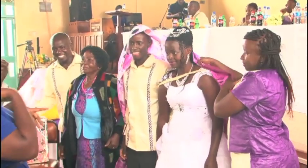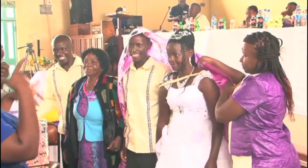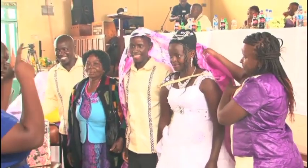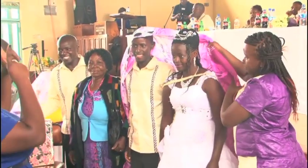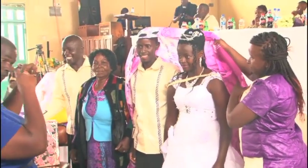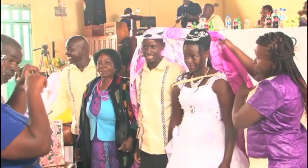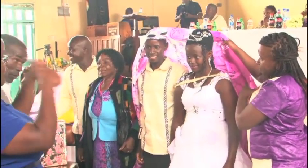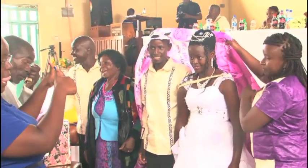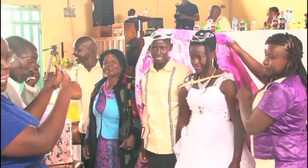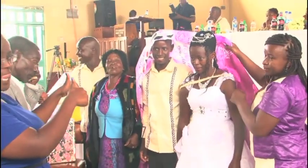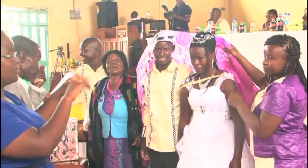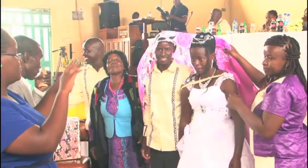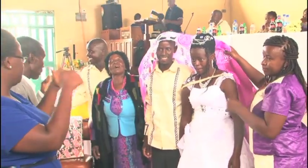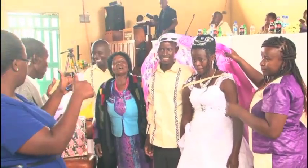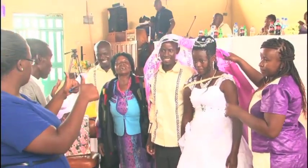As I was seeing some